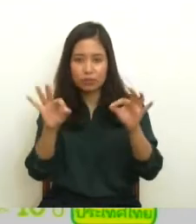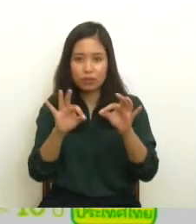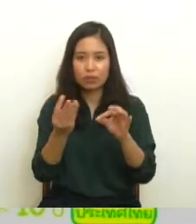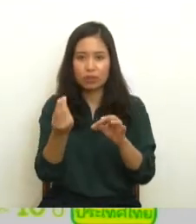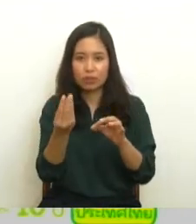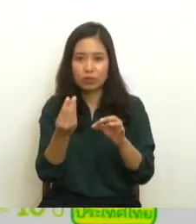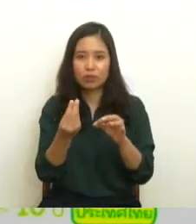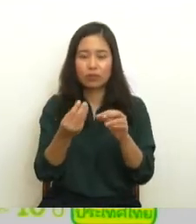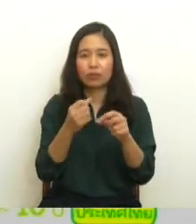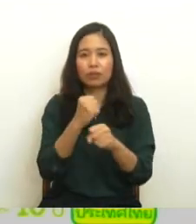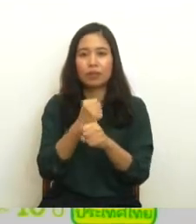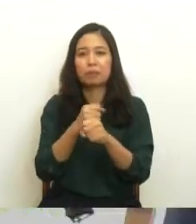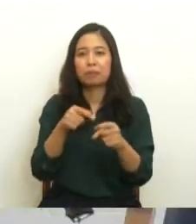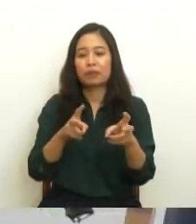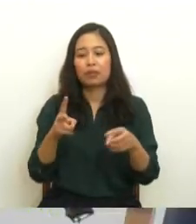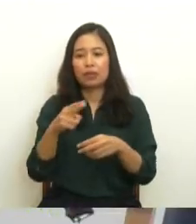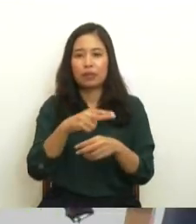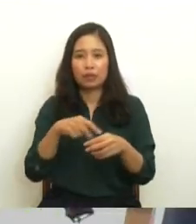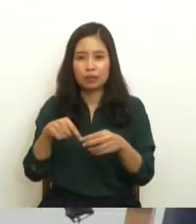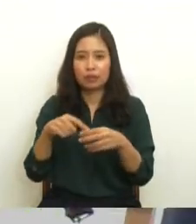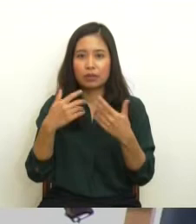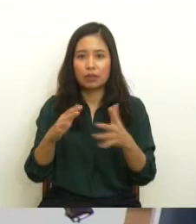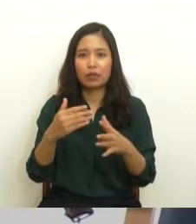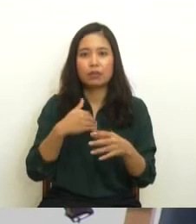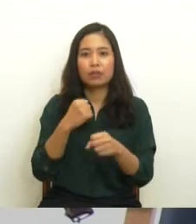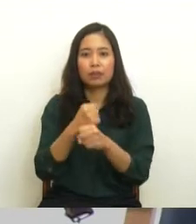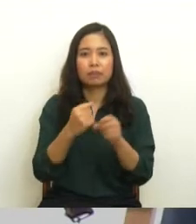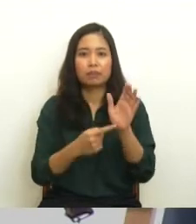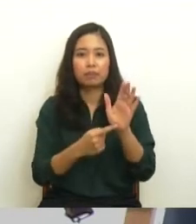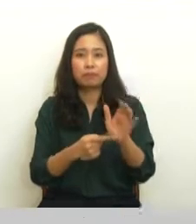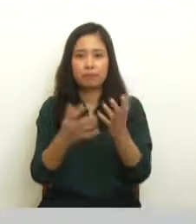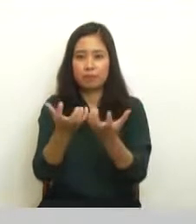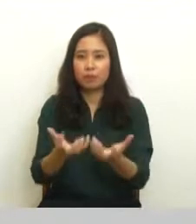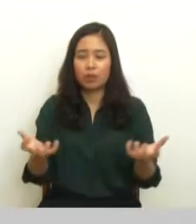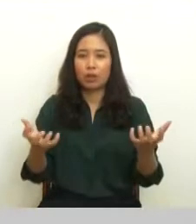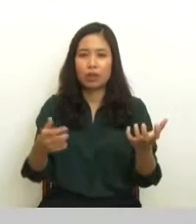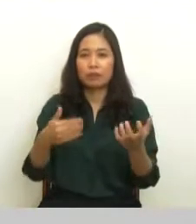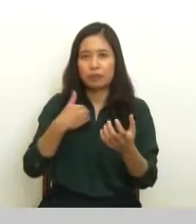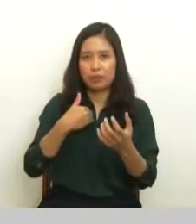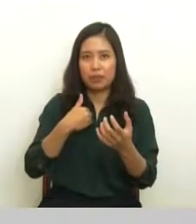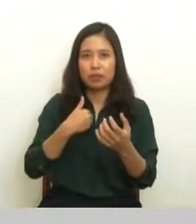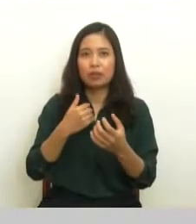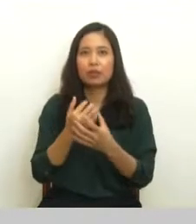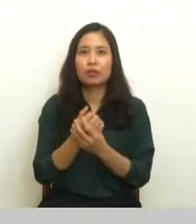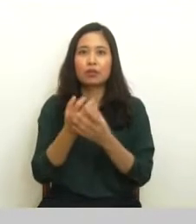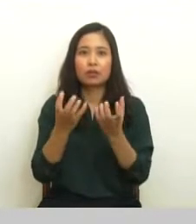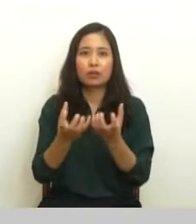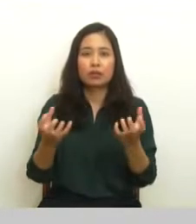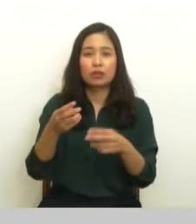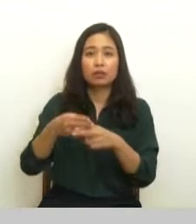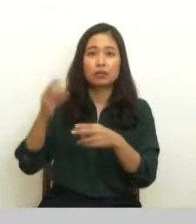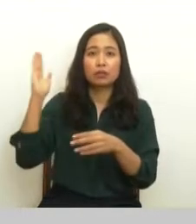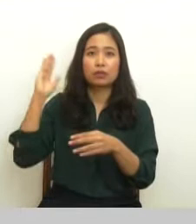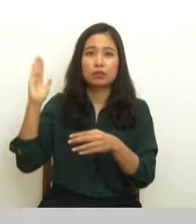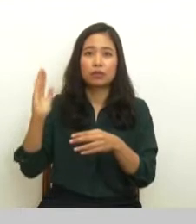ด้เทยนไข่เพื่อให้ลื่นและฝากได้ง่ายสรุปการนำเลิญฝ lilเด็กได้ส้างสผลงานการศัภาเหลppingซึอ